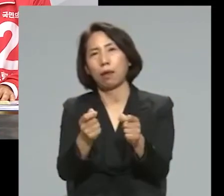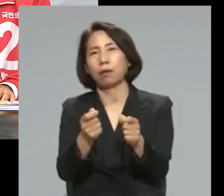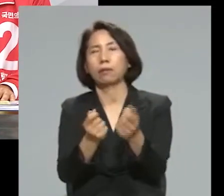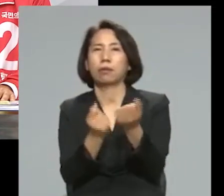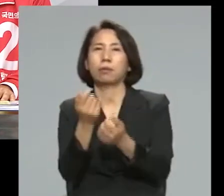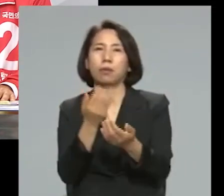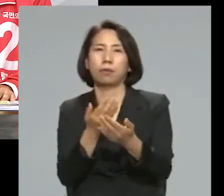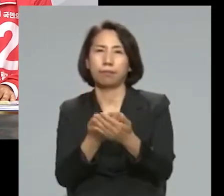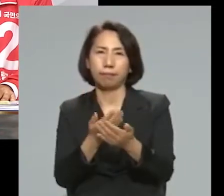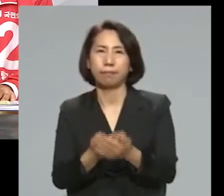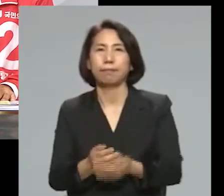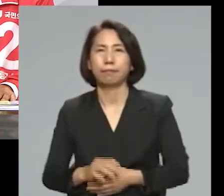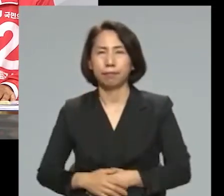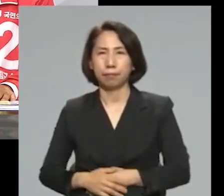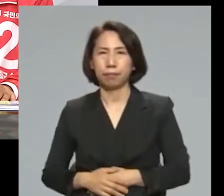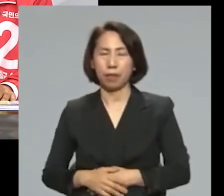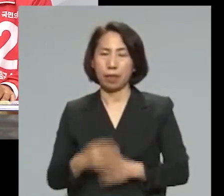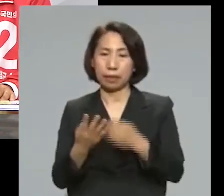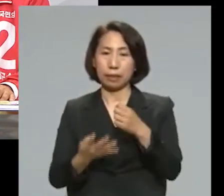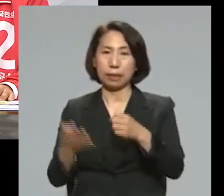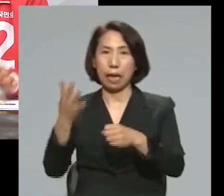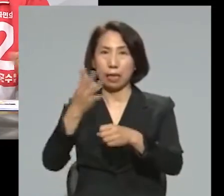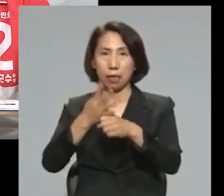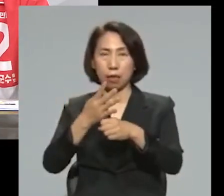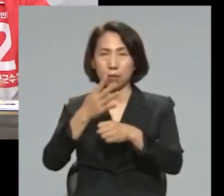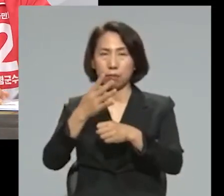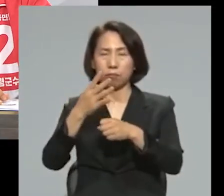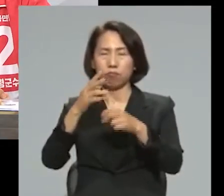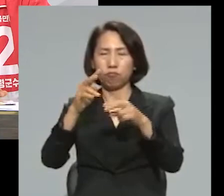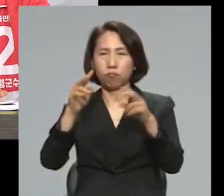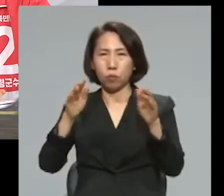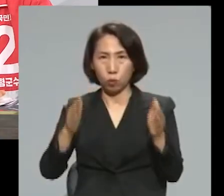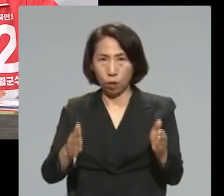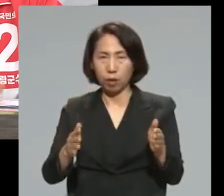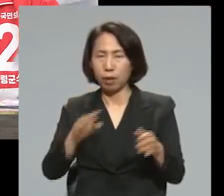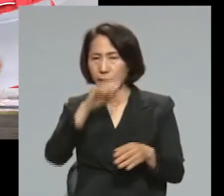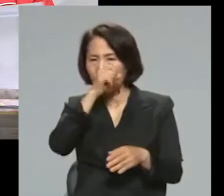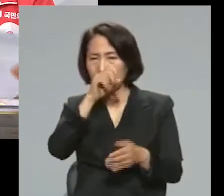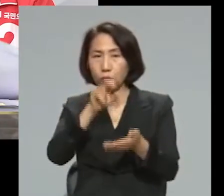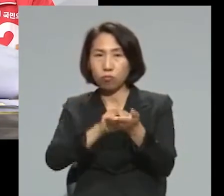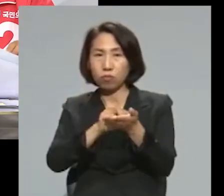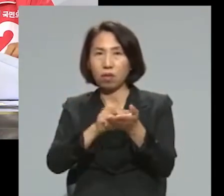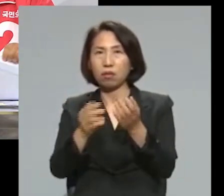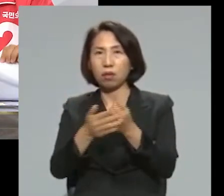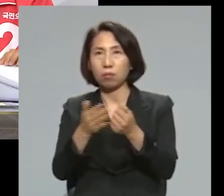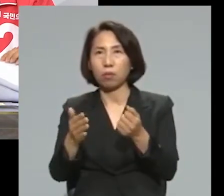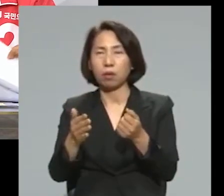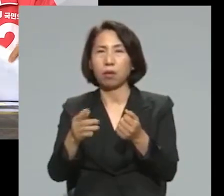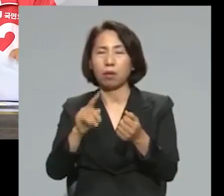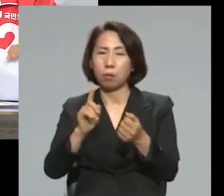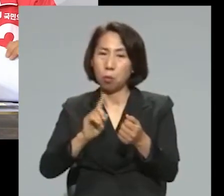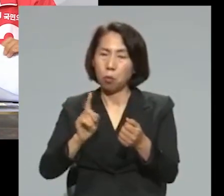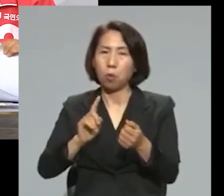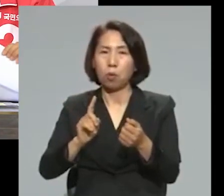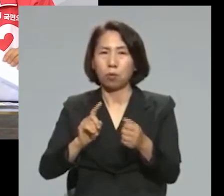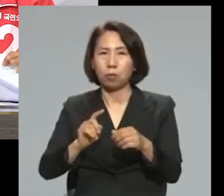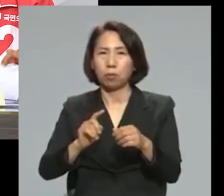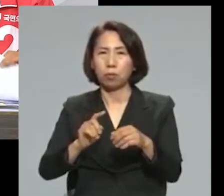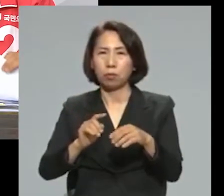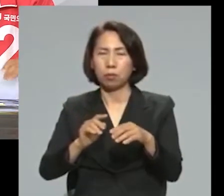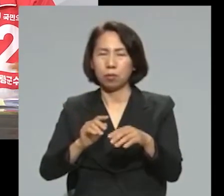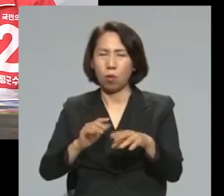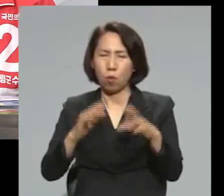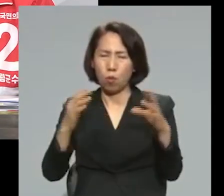해 주시기 바랍니다. 예, 임기 동안에 예산 문제 때문에 나머지기 전체적인